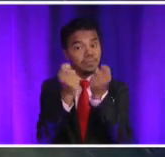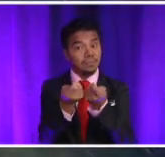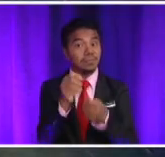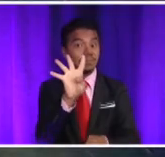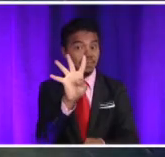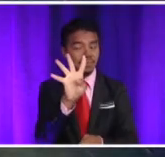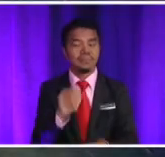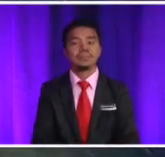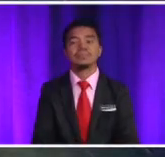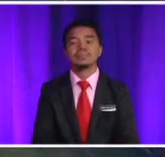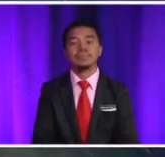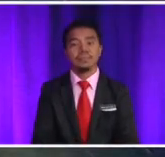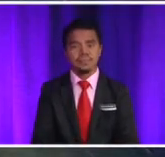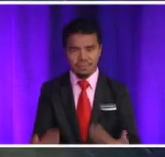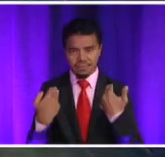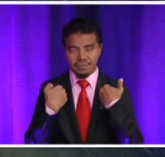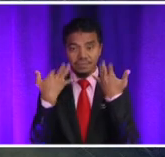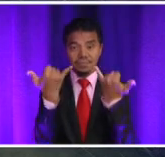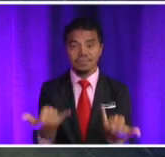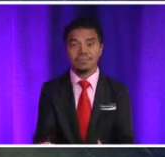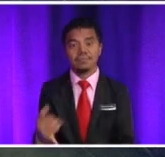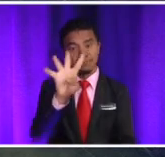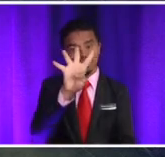di dalam kalian 4 orang